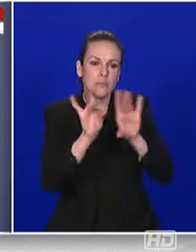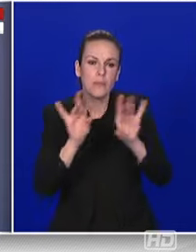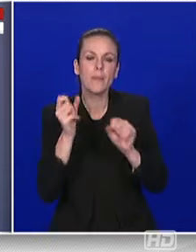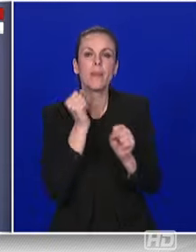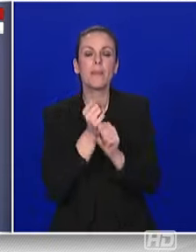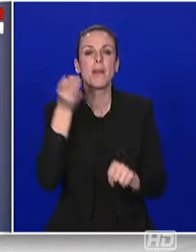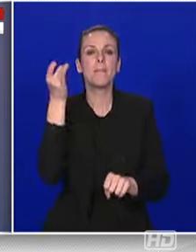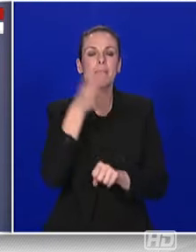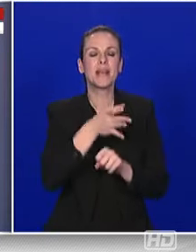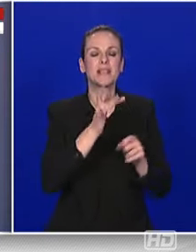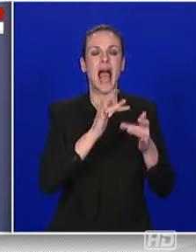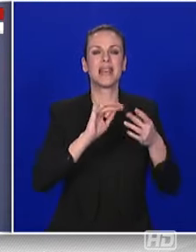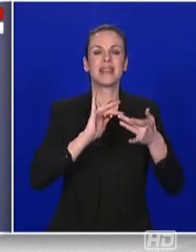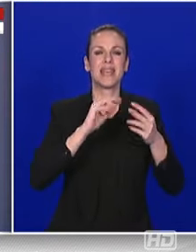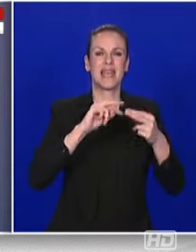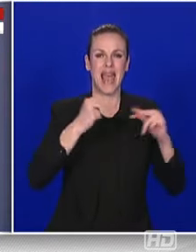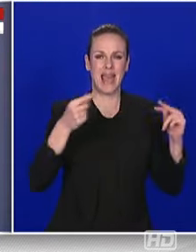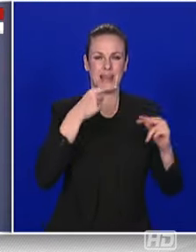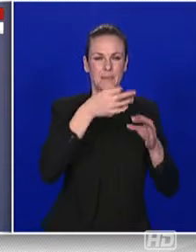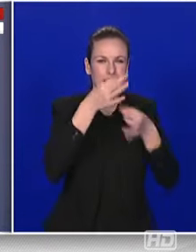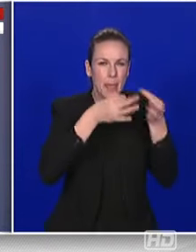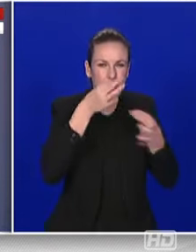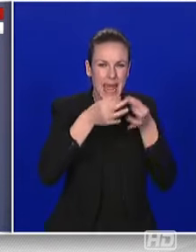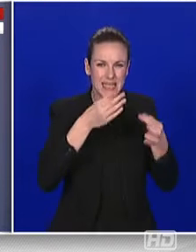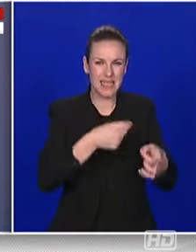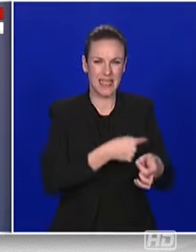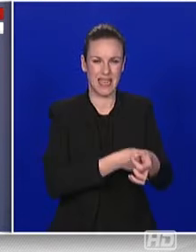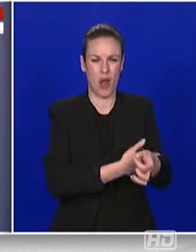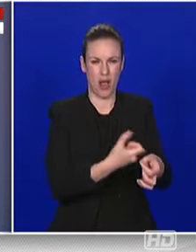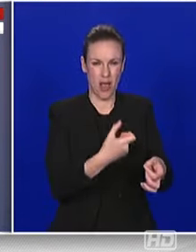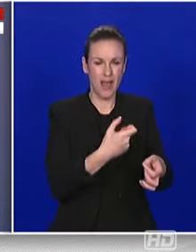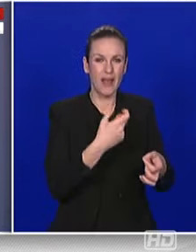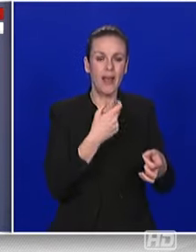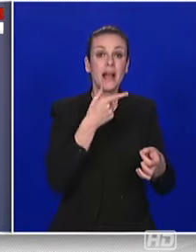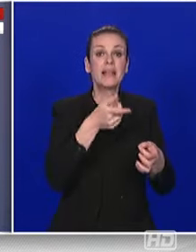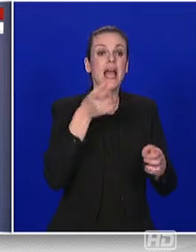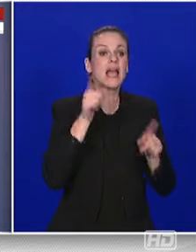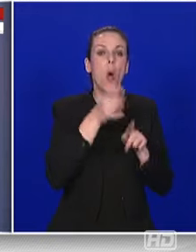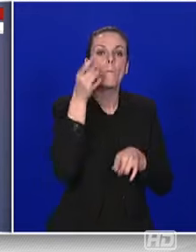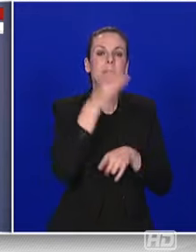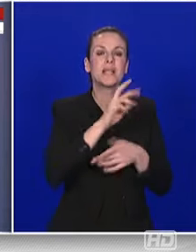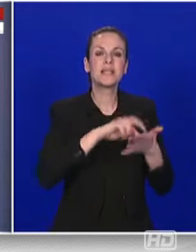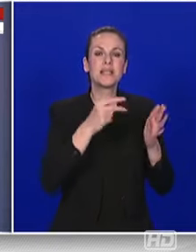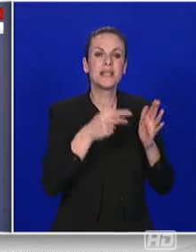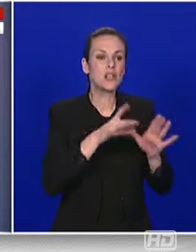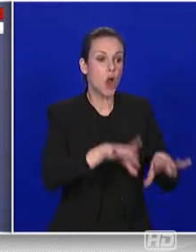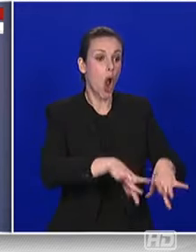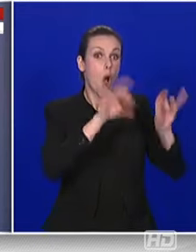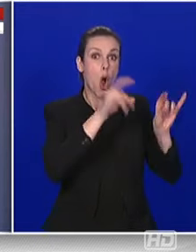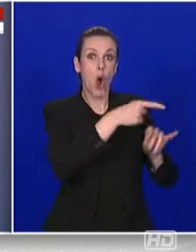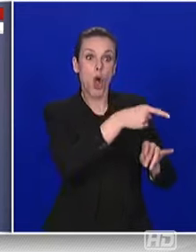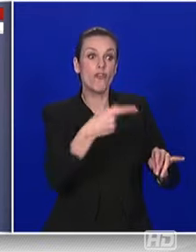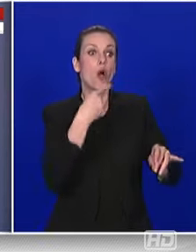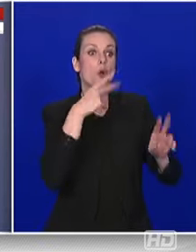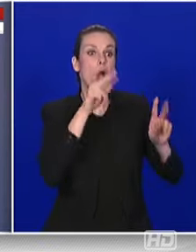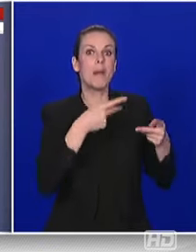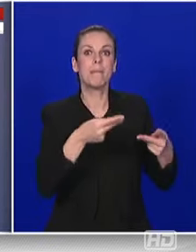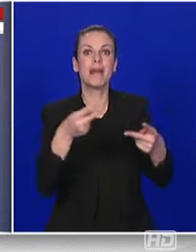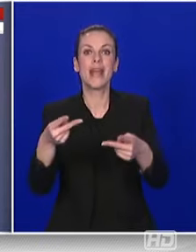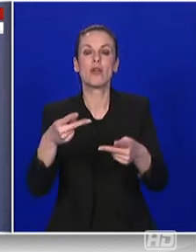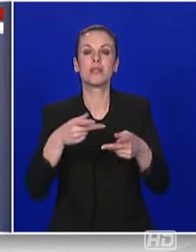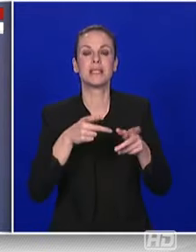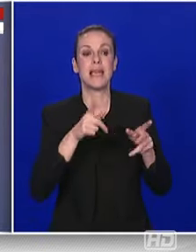brzo antigensko testiranje, da se otkrije zapravo na jedan brz način, da se otkriju oni koji prenose zarazu i da